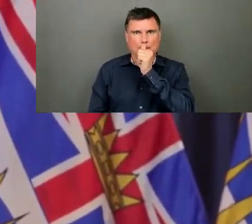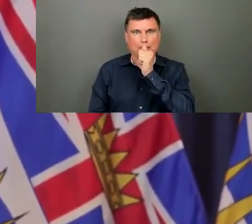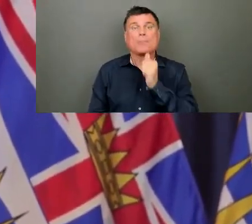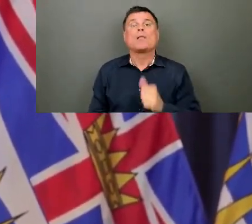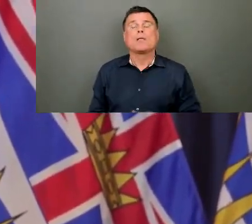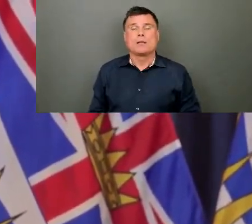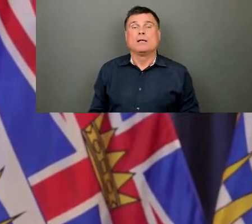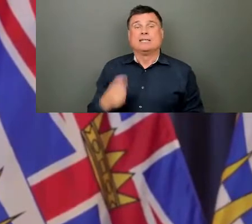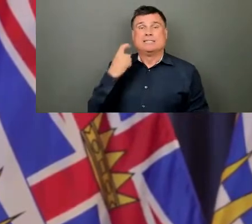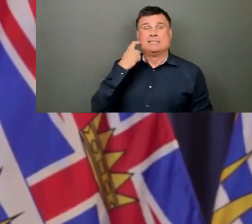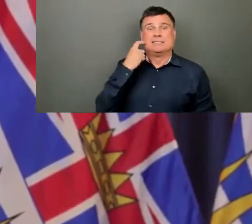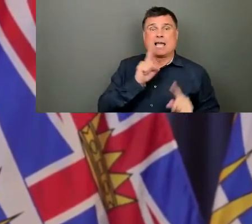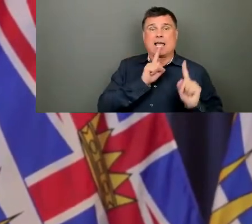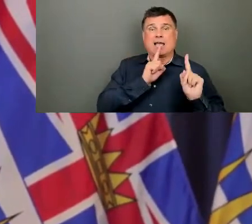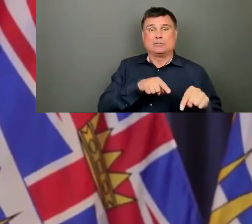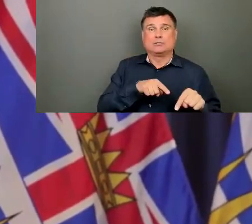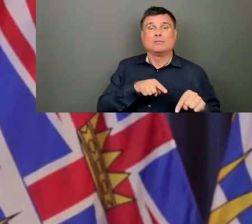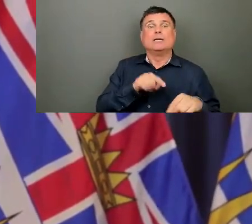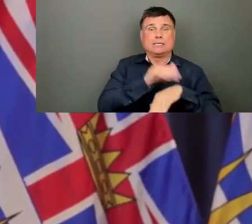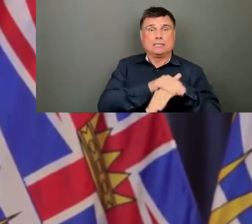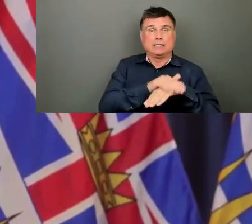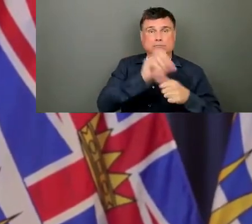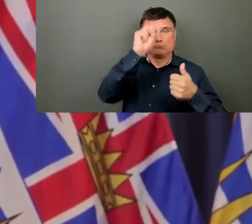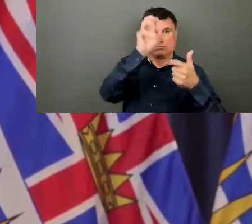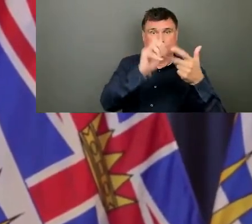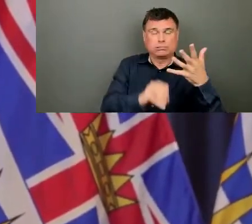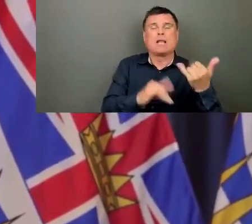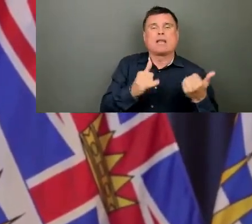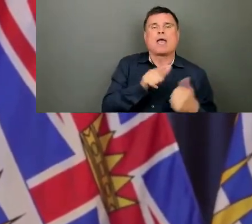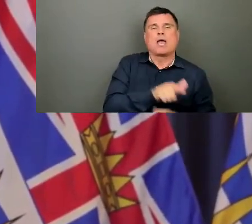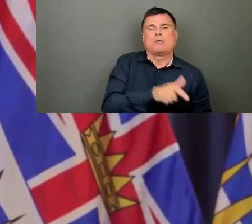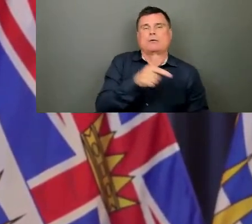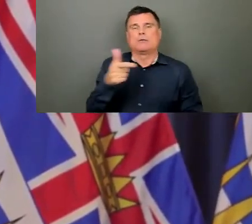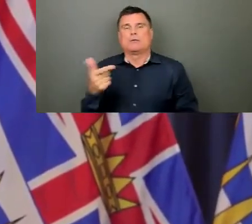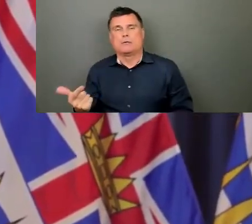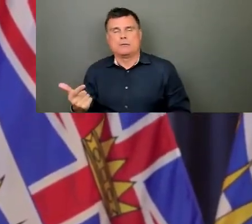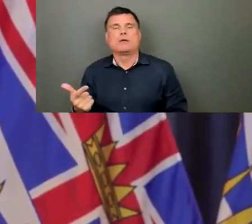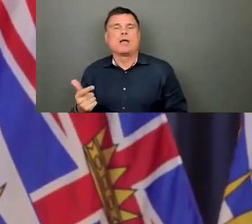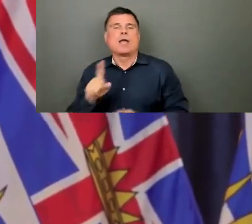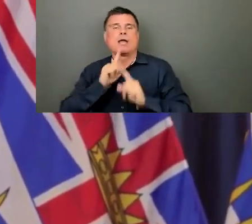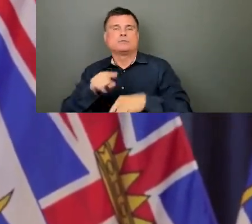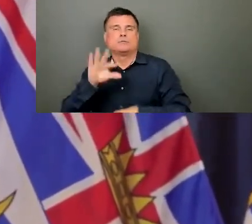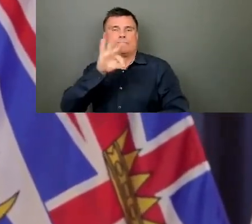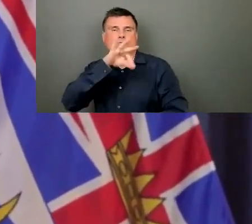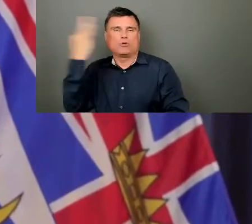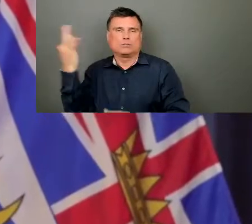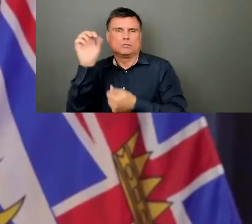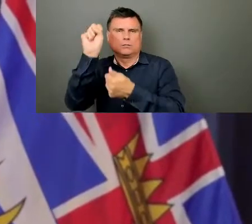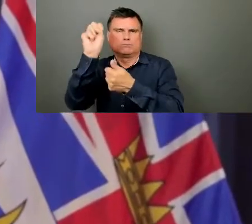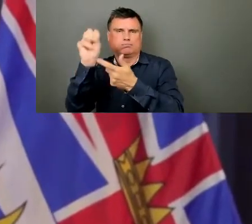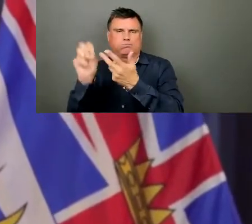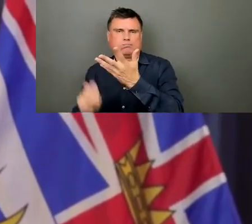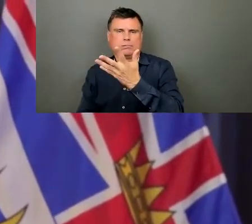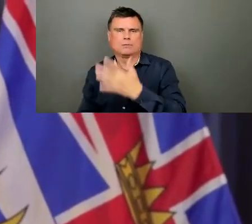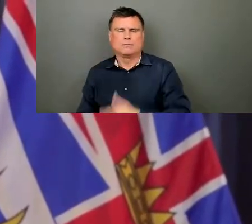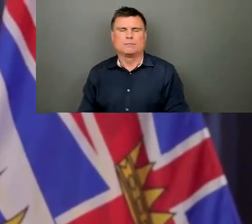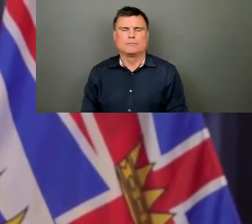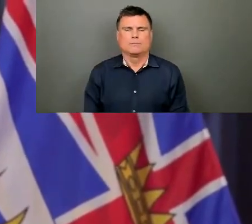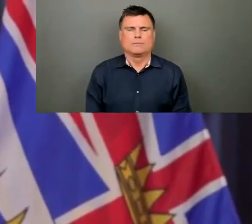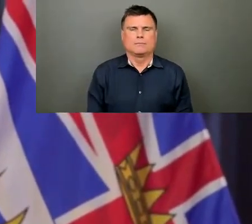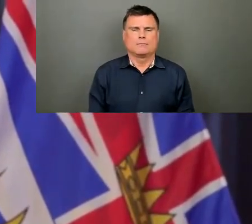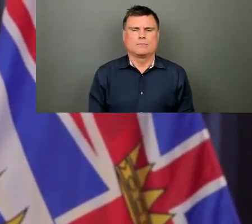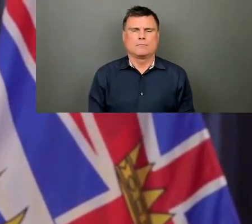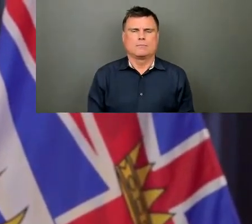qui ont certaines conditions où leur système d'immunité est compromis, il y aura la